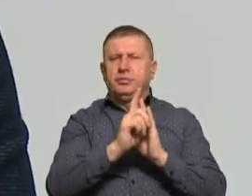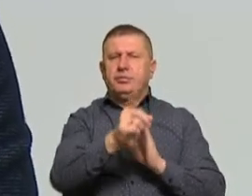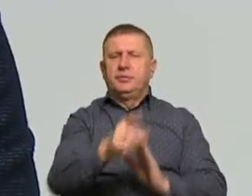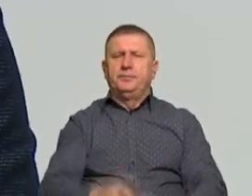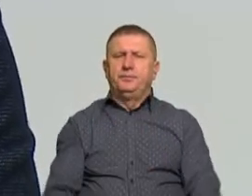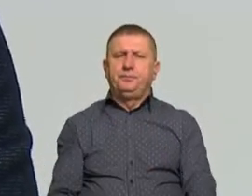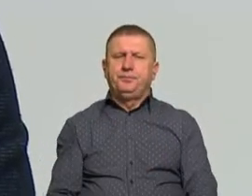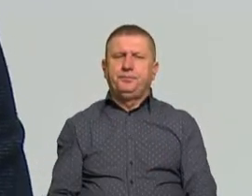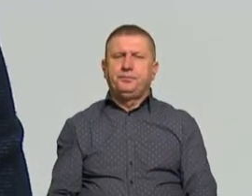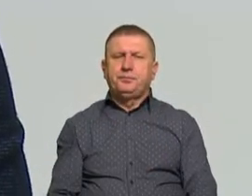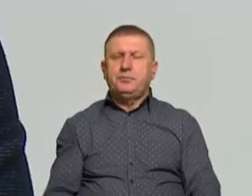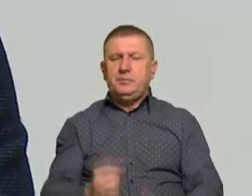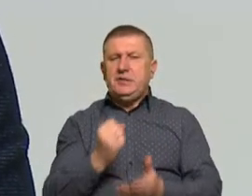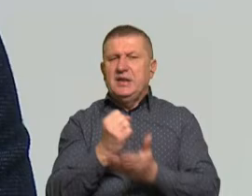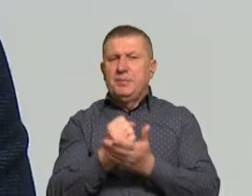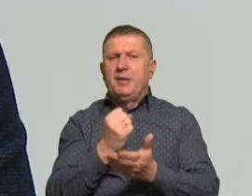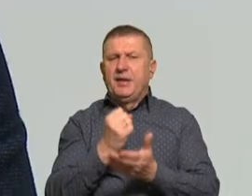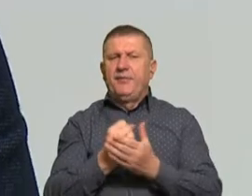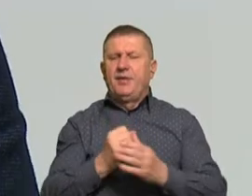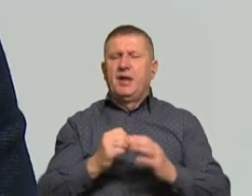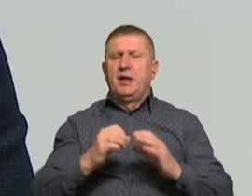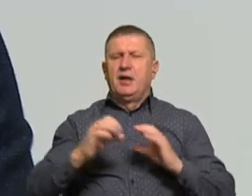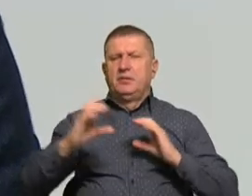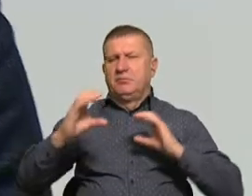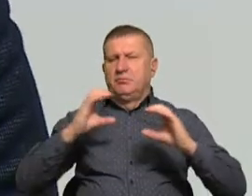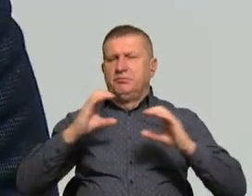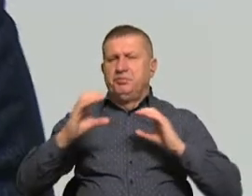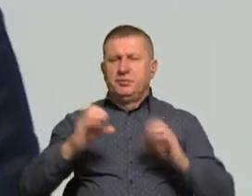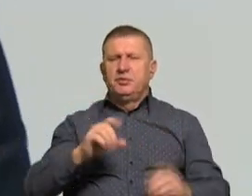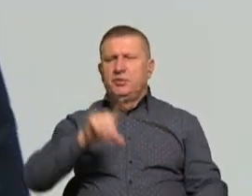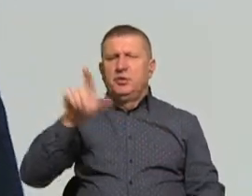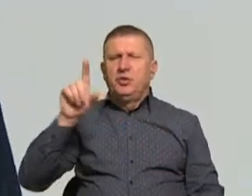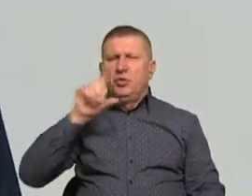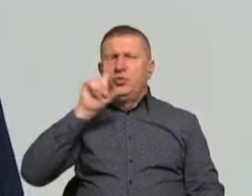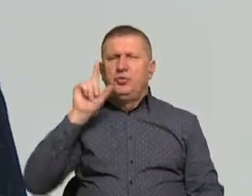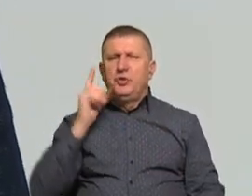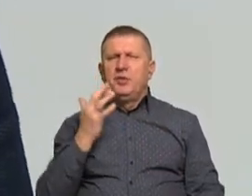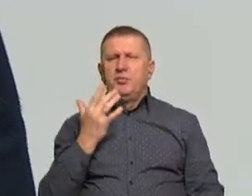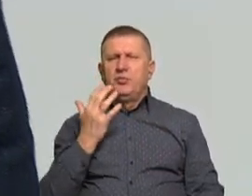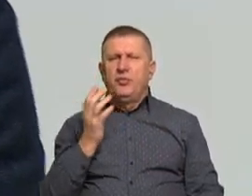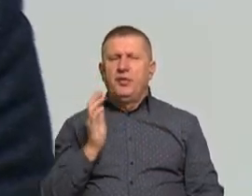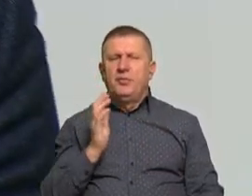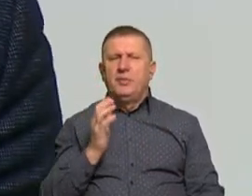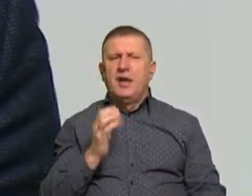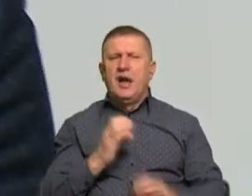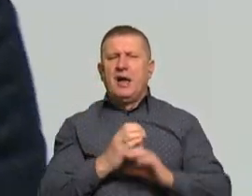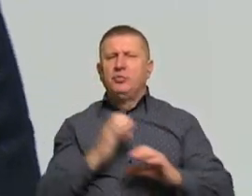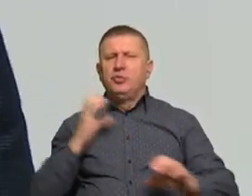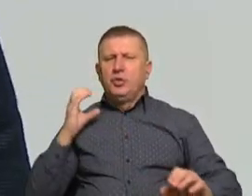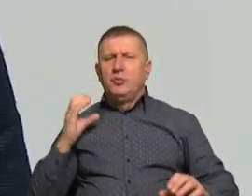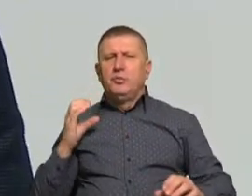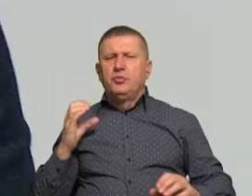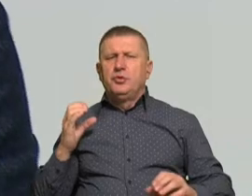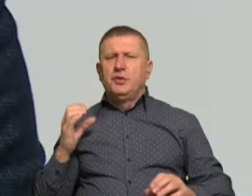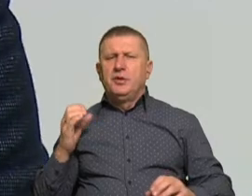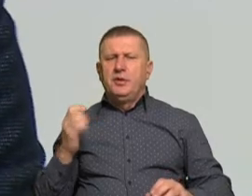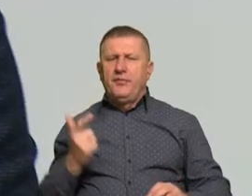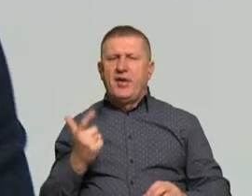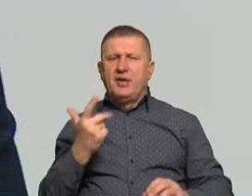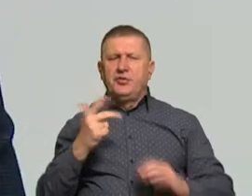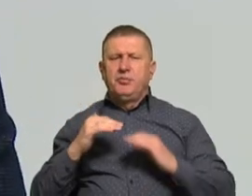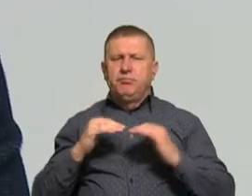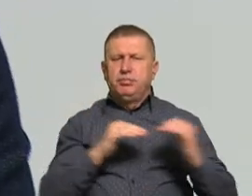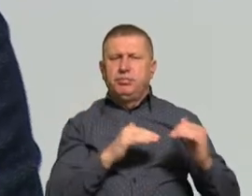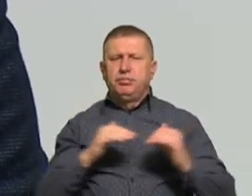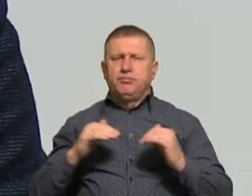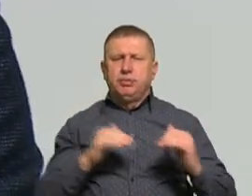linii, czyli kwestia publicznego transportu zbiorowego. Mieszkańcy narzekają, że te autobusy często jeżdżą stadami. Takie wnioski były składane na